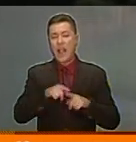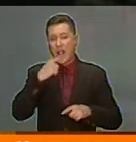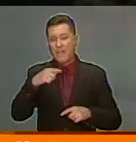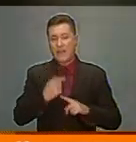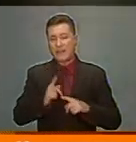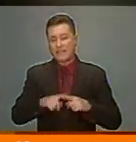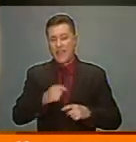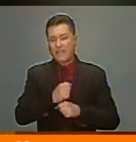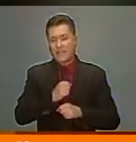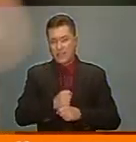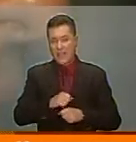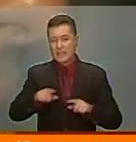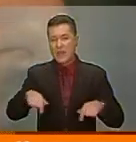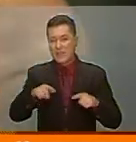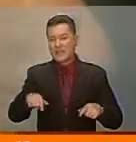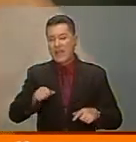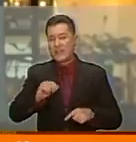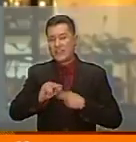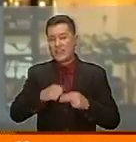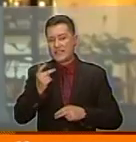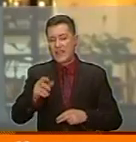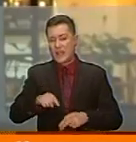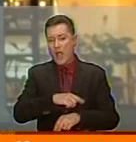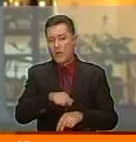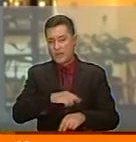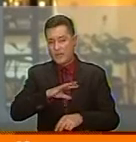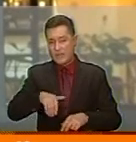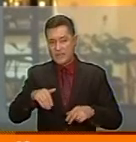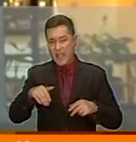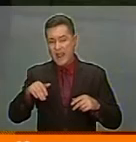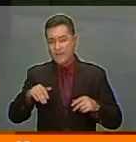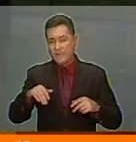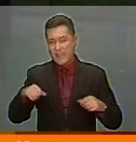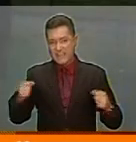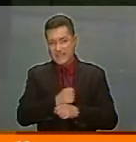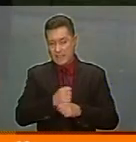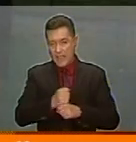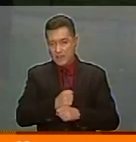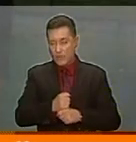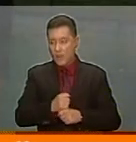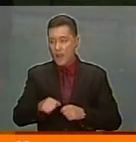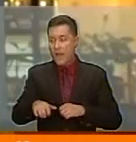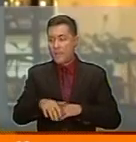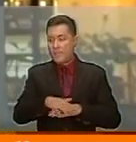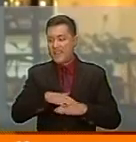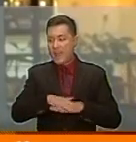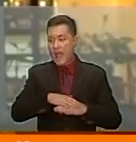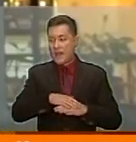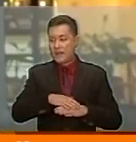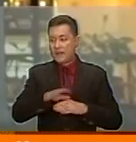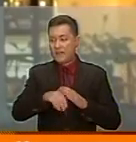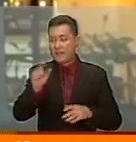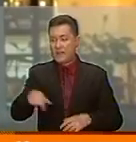ми записали за кілька годин після інциденту. Чекали більше години, адже нардепу після його ж удару стало зле. Я